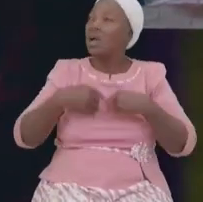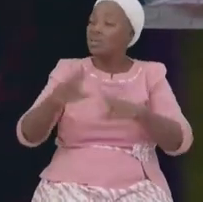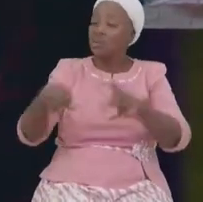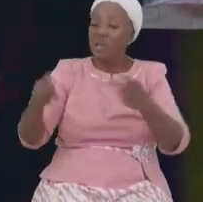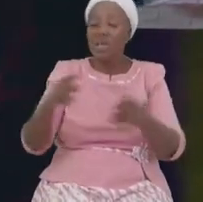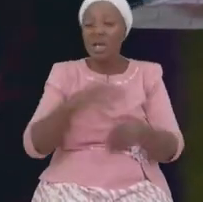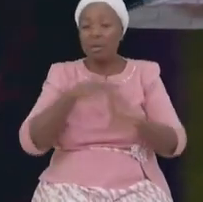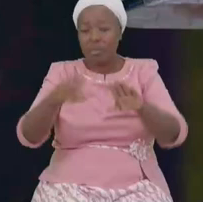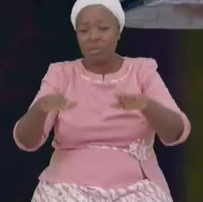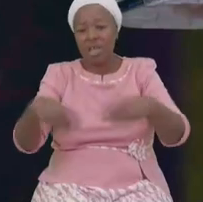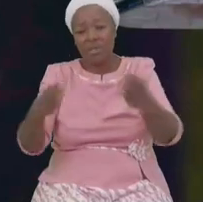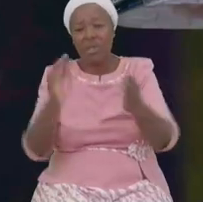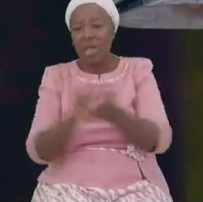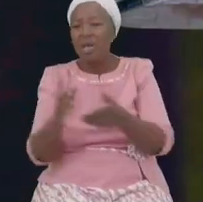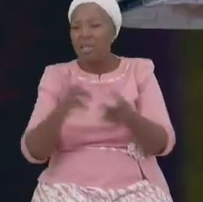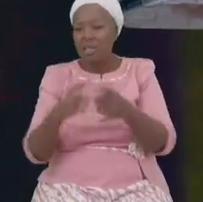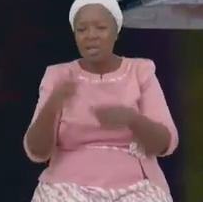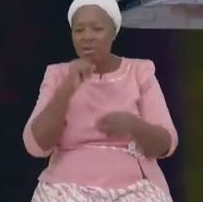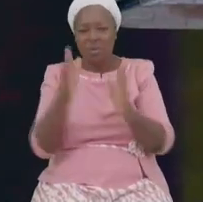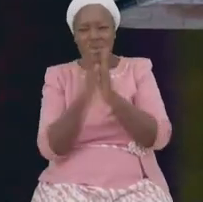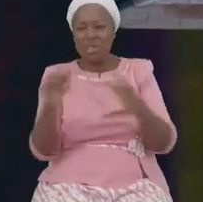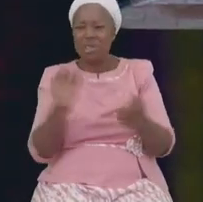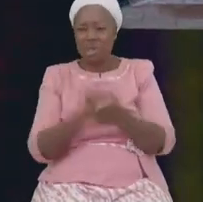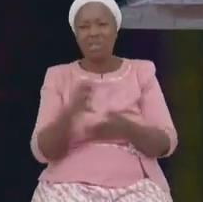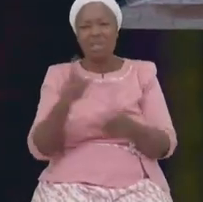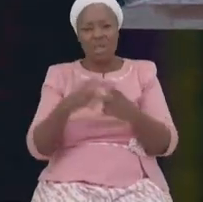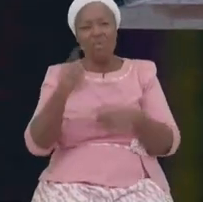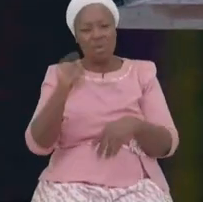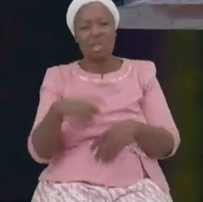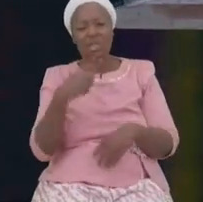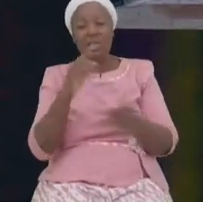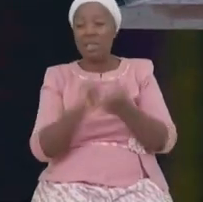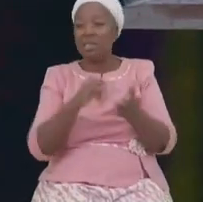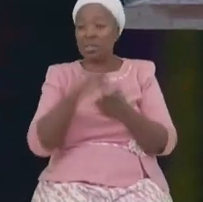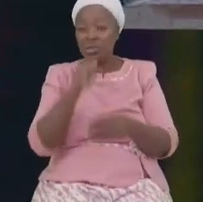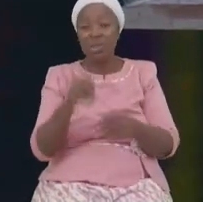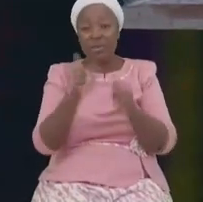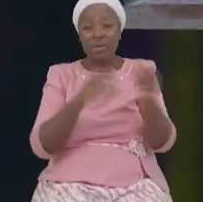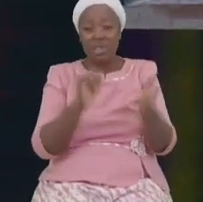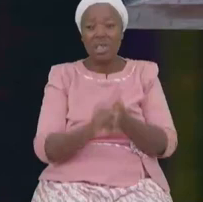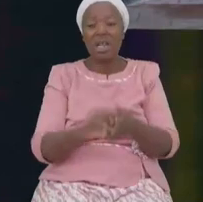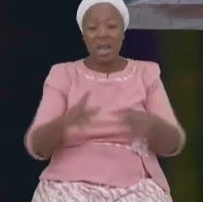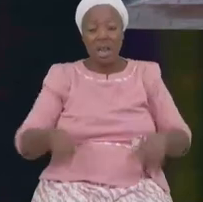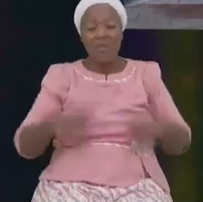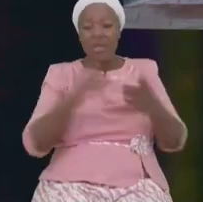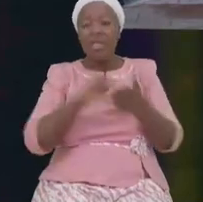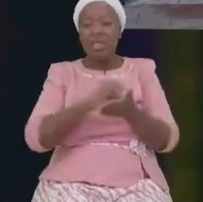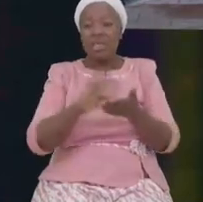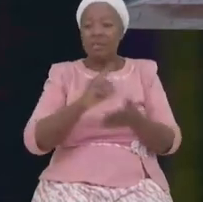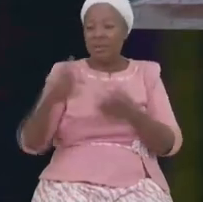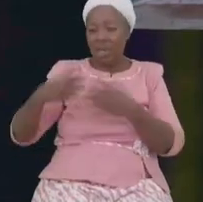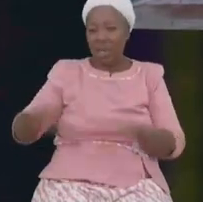sanctifiés, et il ne prie pas. Et vous pouvez le voir, ce n'est pas tous ceux qui mais la vie sanctifiée,